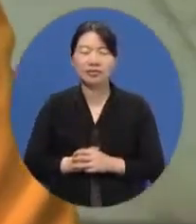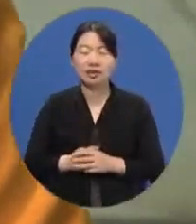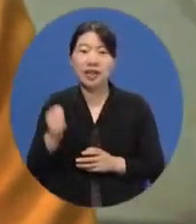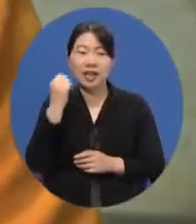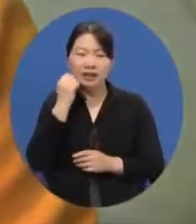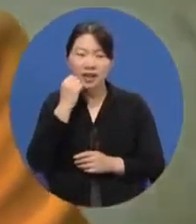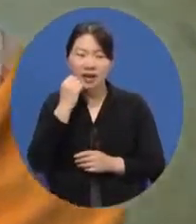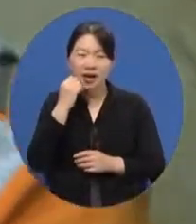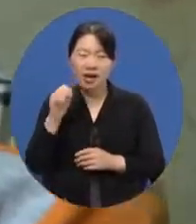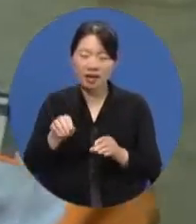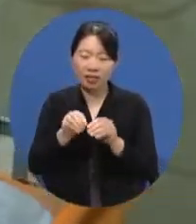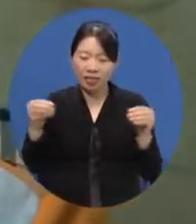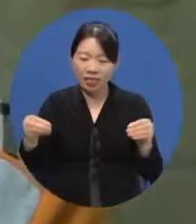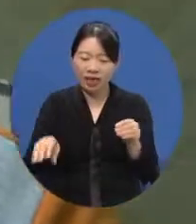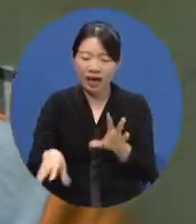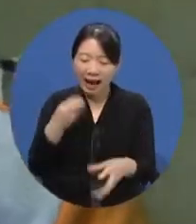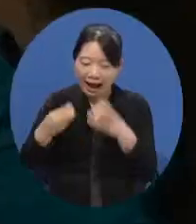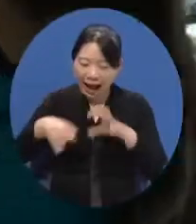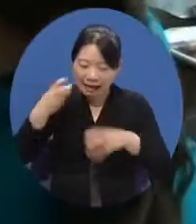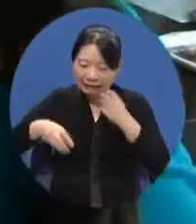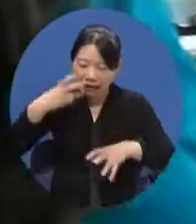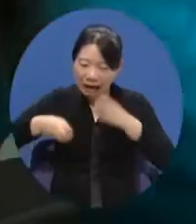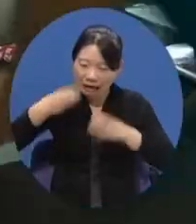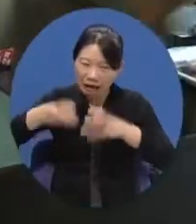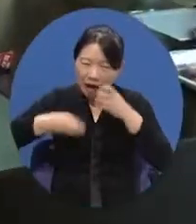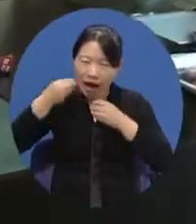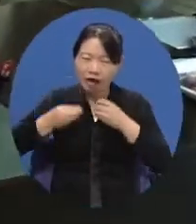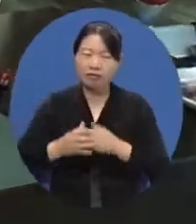과자를 뜯기 무섭게 입속으로 직행.